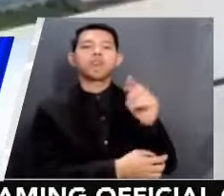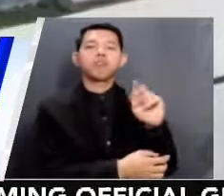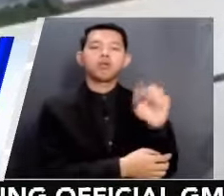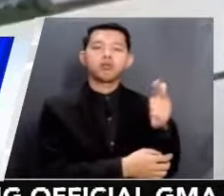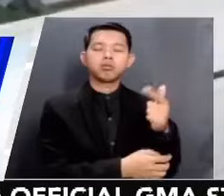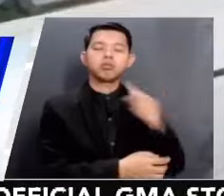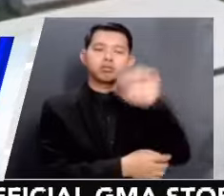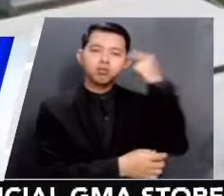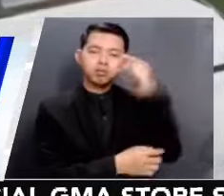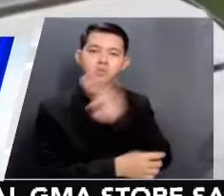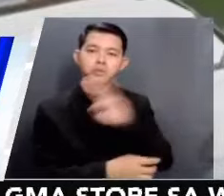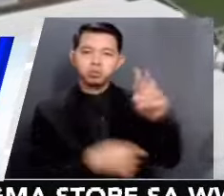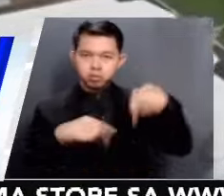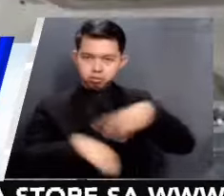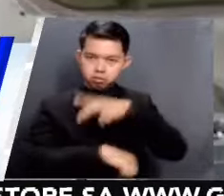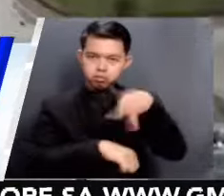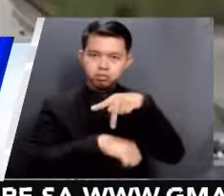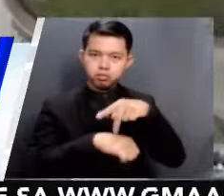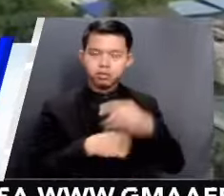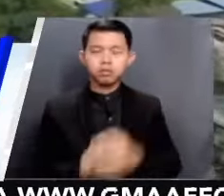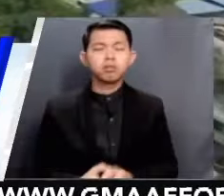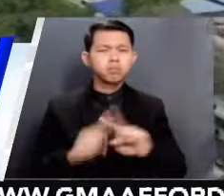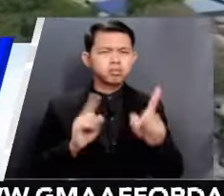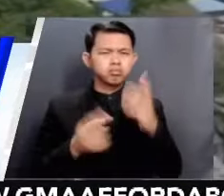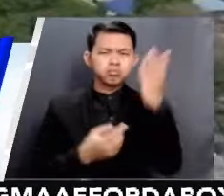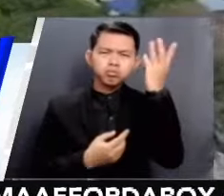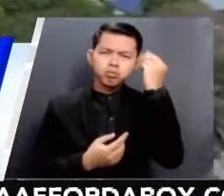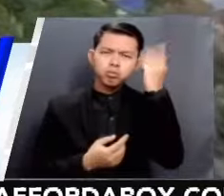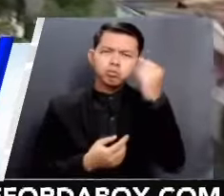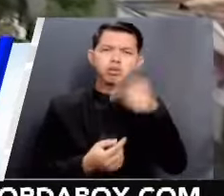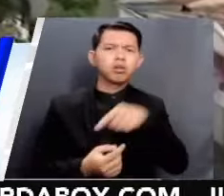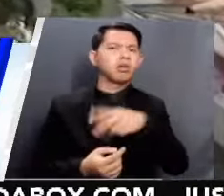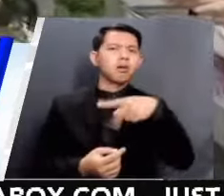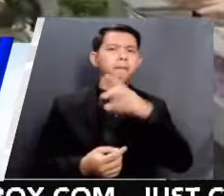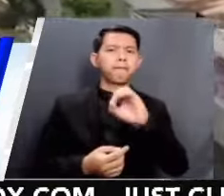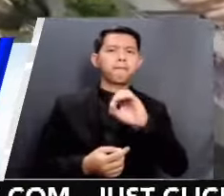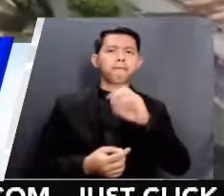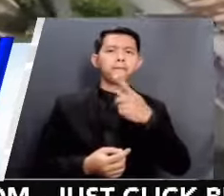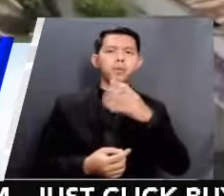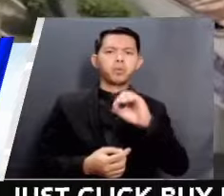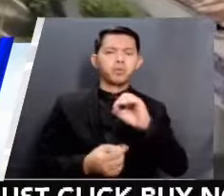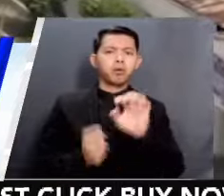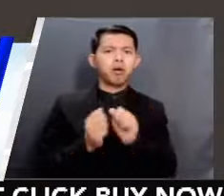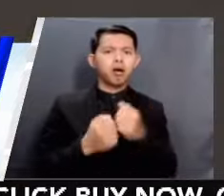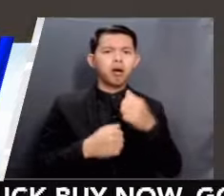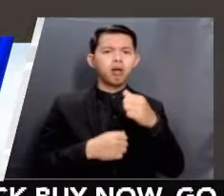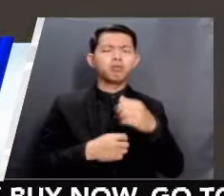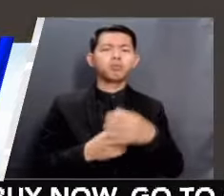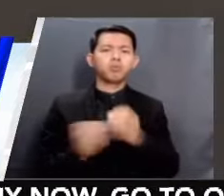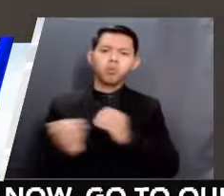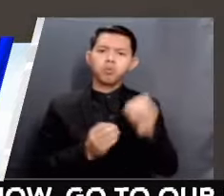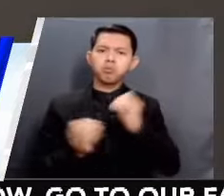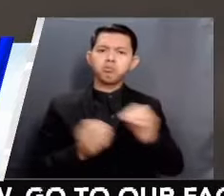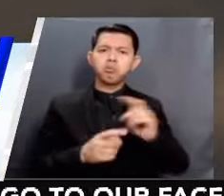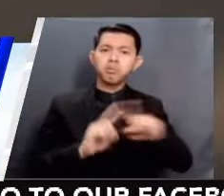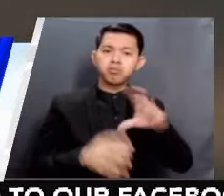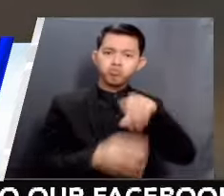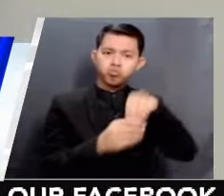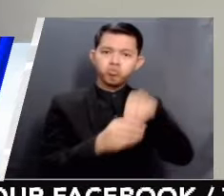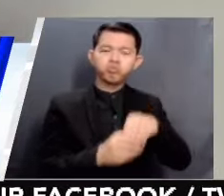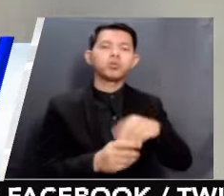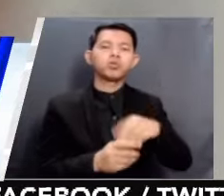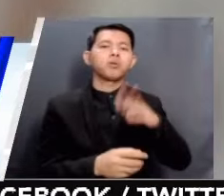Naging palaisipan kung paano nakapag-operate ang Pogo Hub gayong nasa likod ito mismo ng munisipyo ng Bamban. Sa imbestigasyon ng